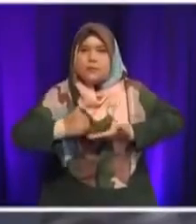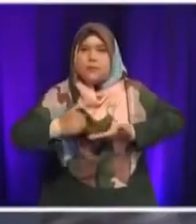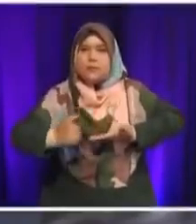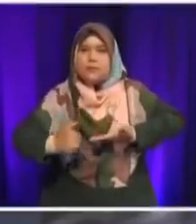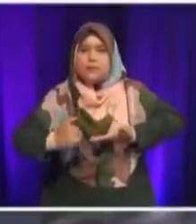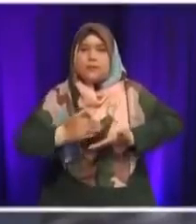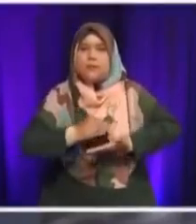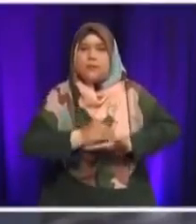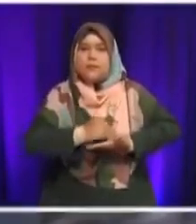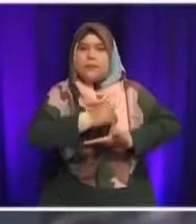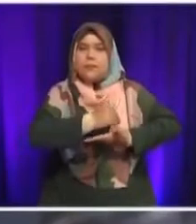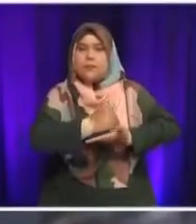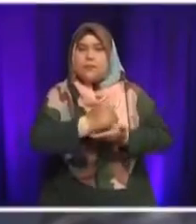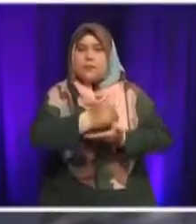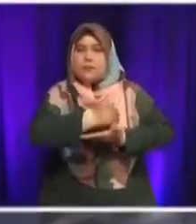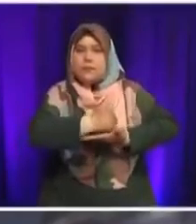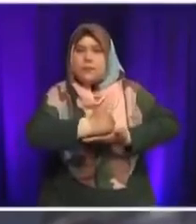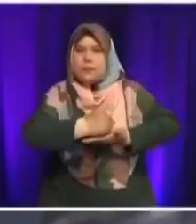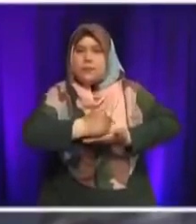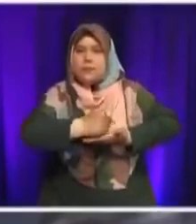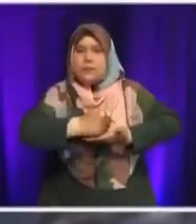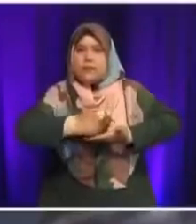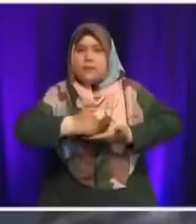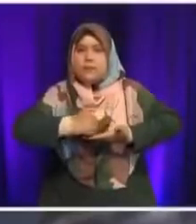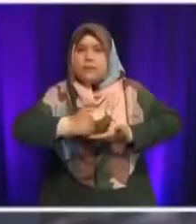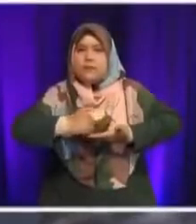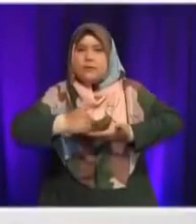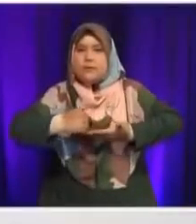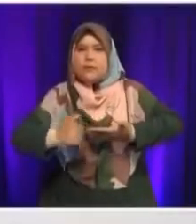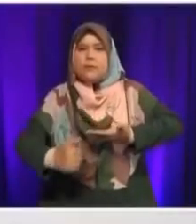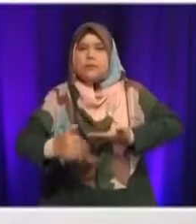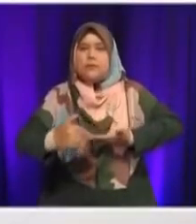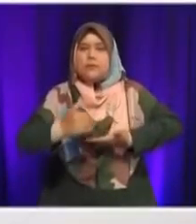proses kawut dan timbus kau dan